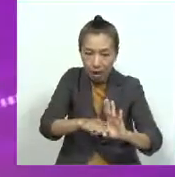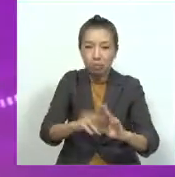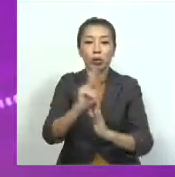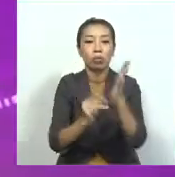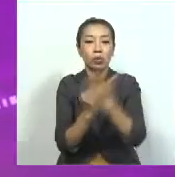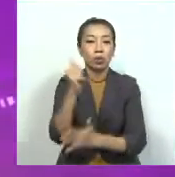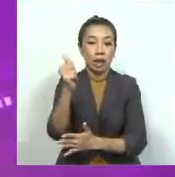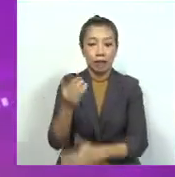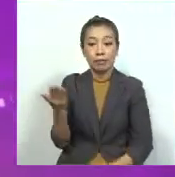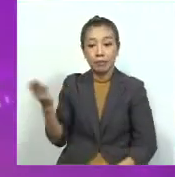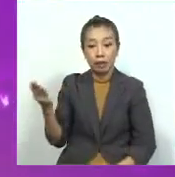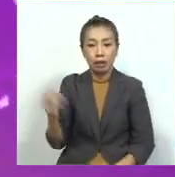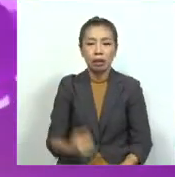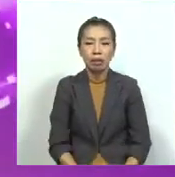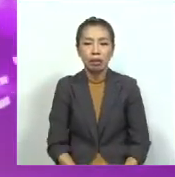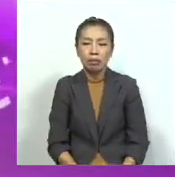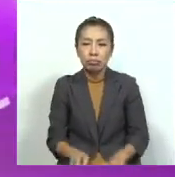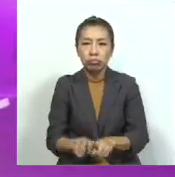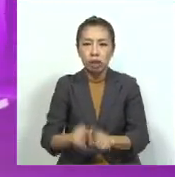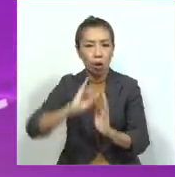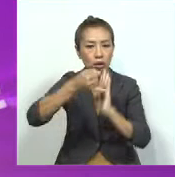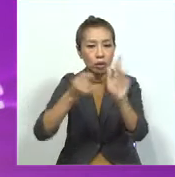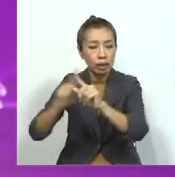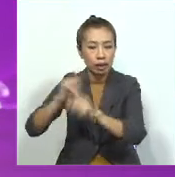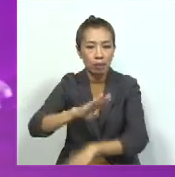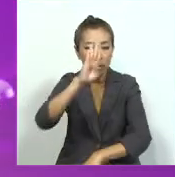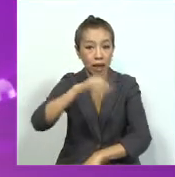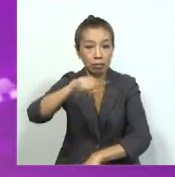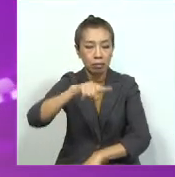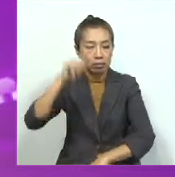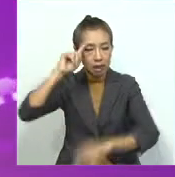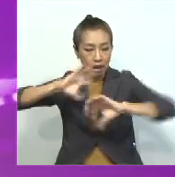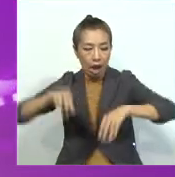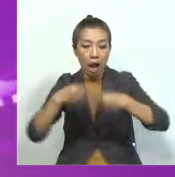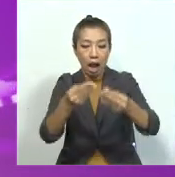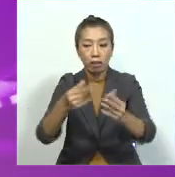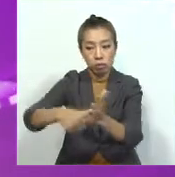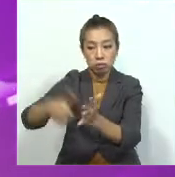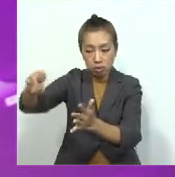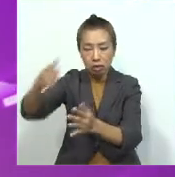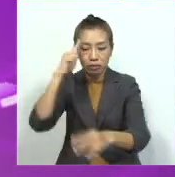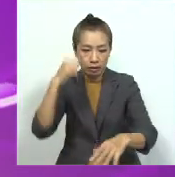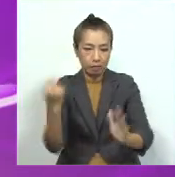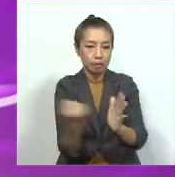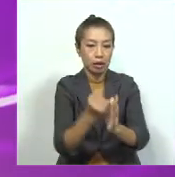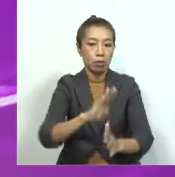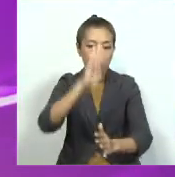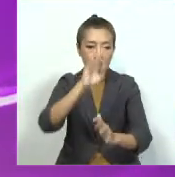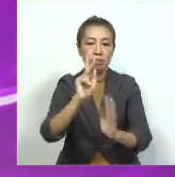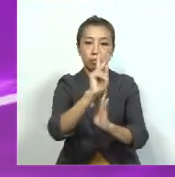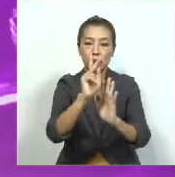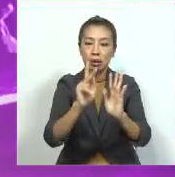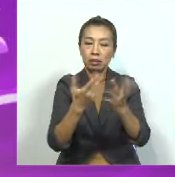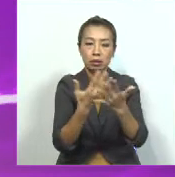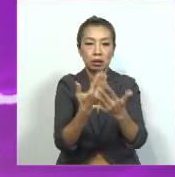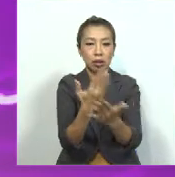สินเชื่อพิโกไฟแนนซ์หรือสินเชื่อรายย่อยระดับจังหวัดเป็นการที่ภาครัฐเปิดให้เจ้าหนี้นอกระบบมาขึ้นทะเบียนธุรกิจปล่อยเงินกู้แบบถูกกฎหมาย